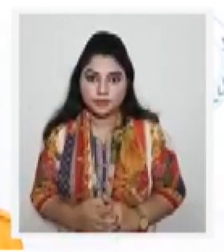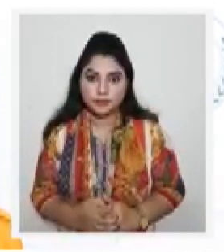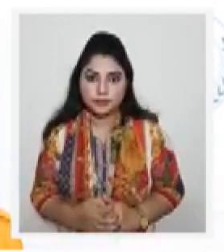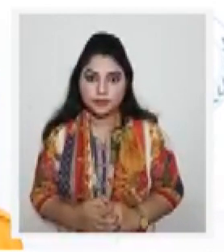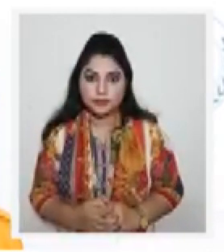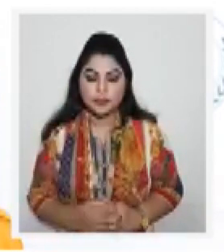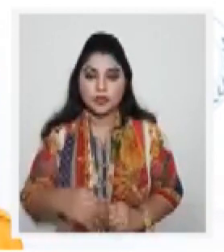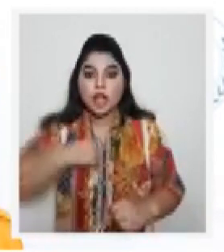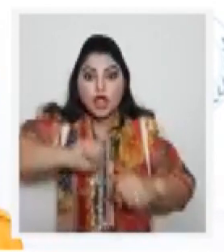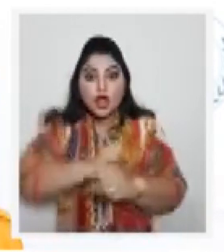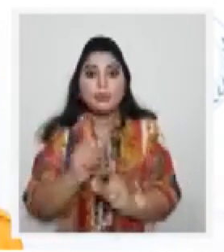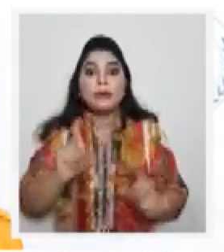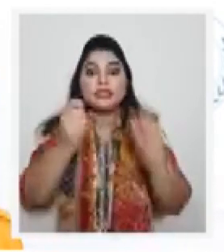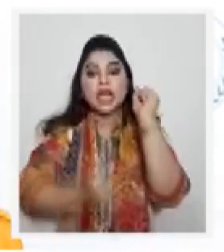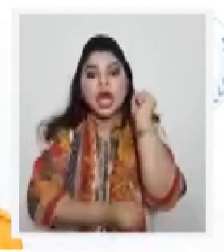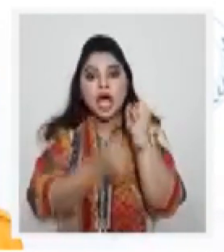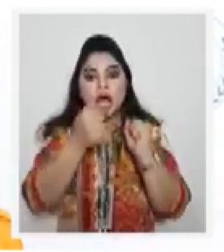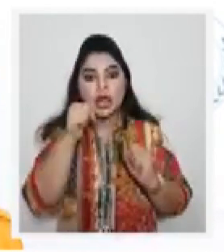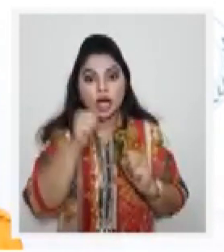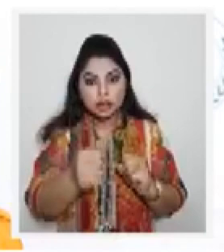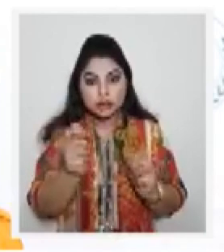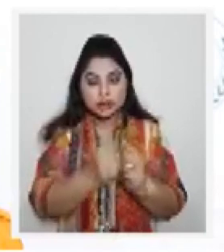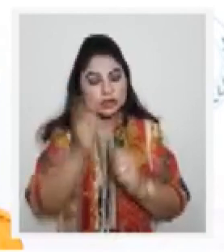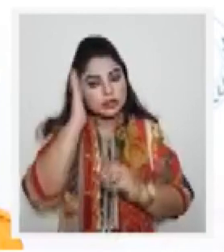হাসপাতালে মৃত্যুবরণ করেছেন 30 জন, বাড়িতে 4 জন।